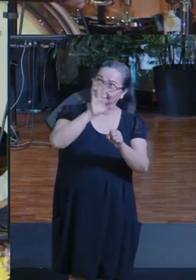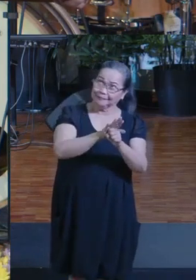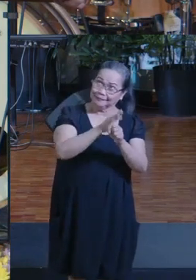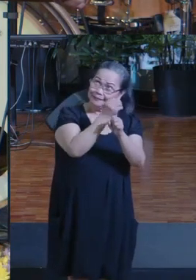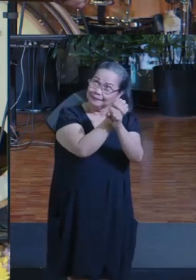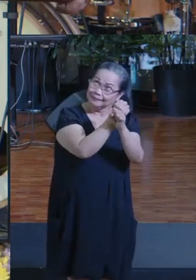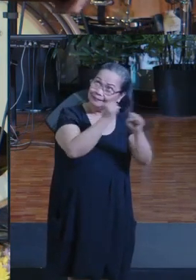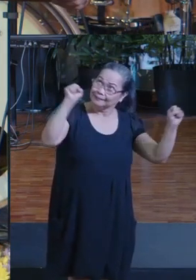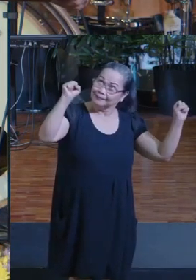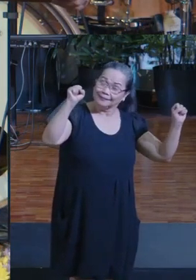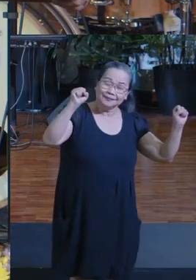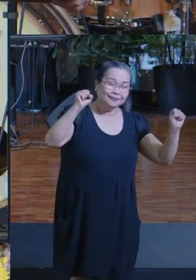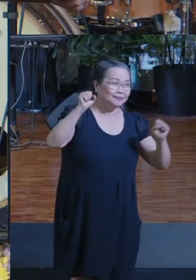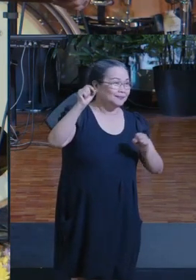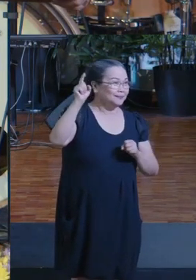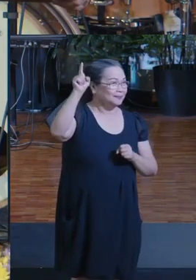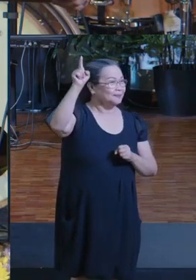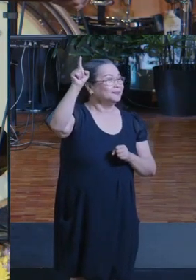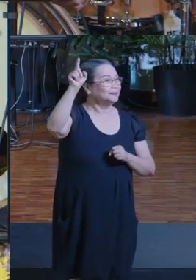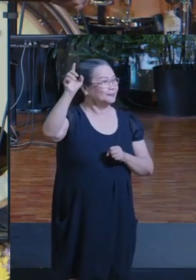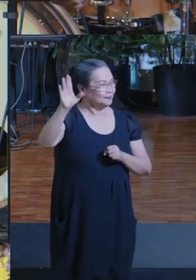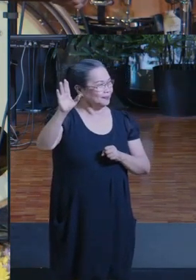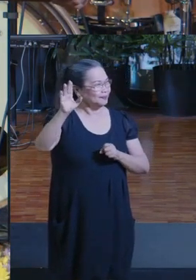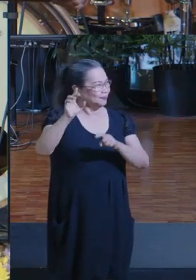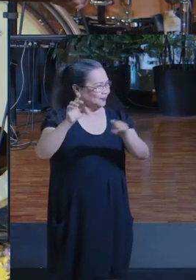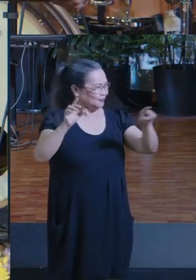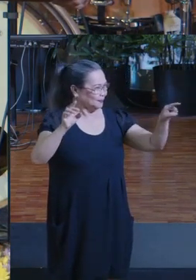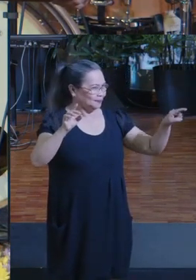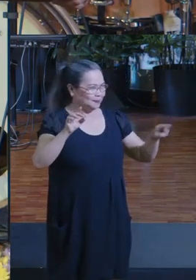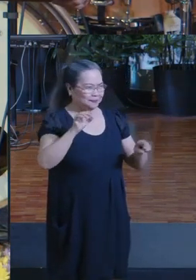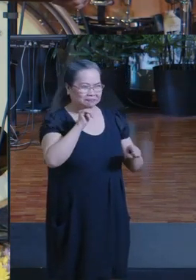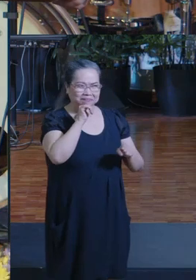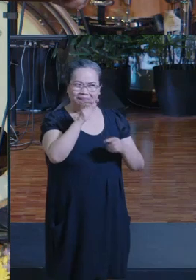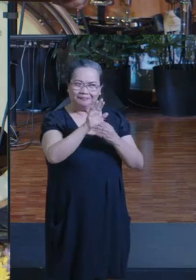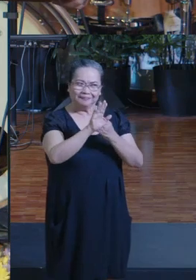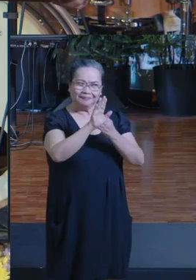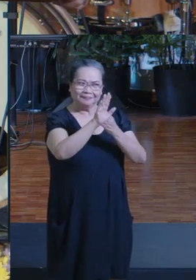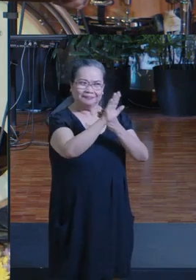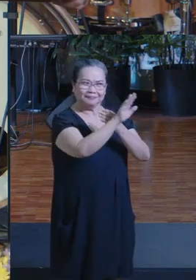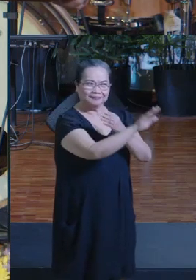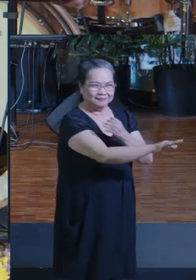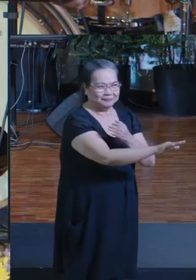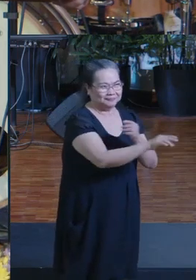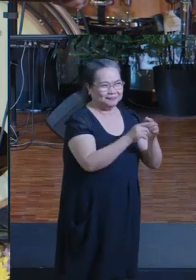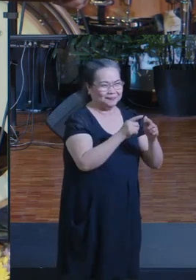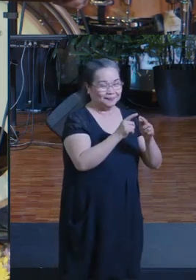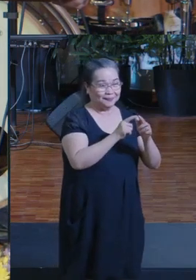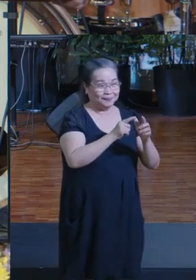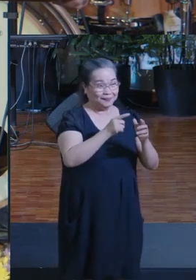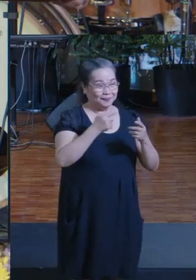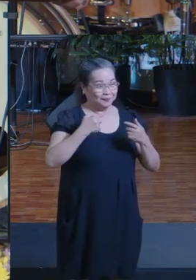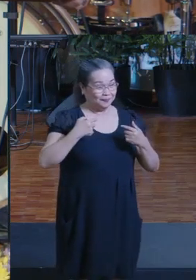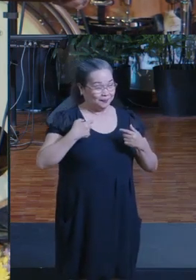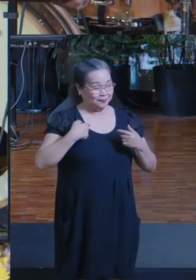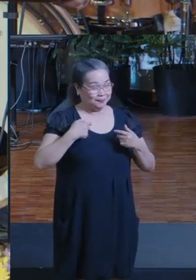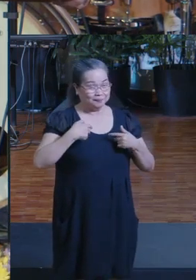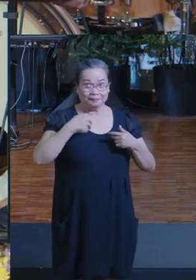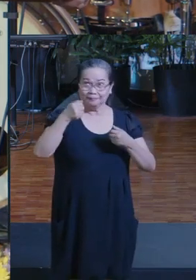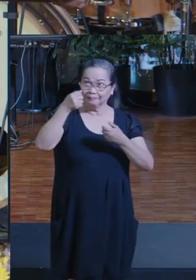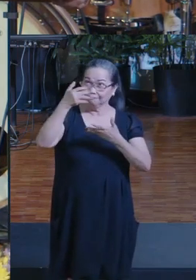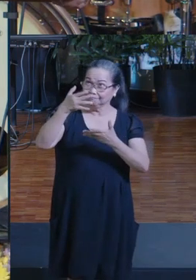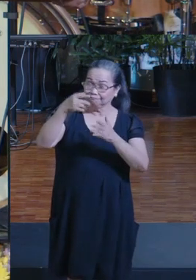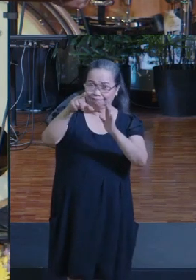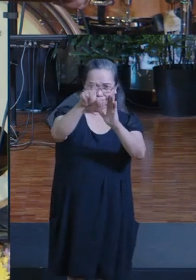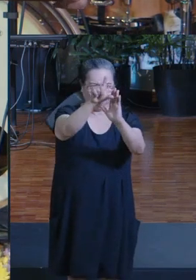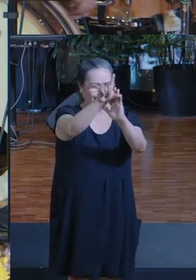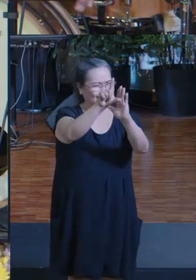Panginoong Diyos, hindi na tayo babalik sa pananalig sa pagsunod sa